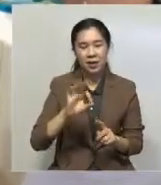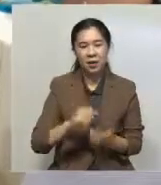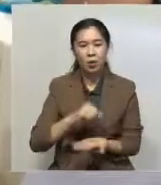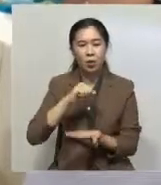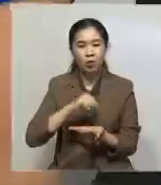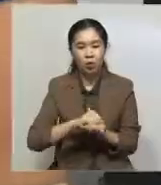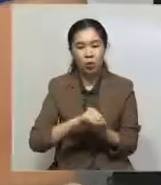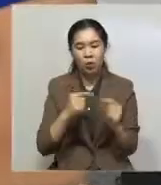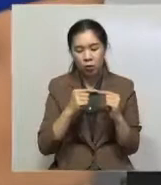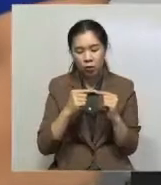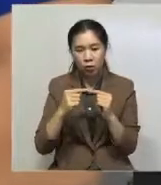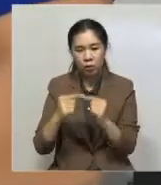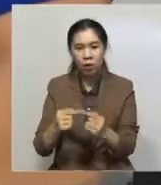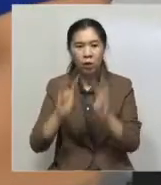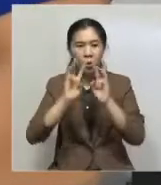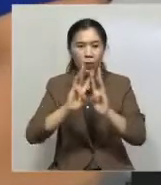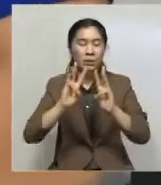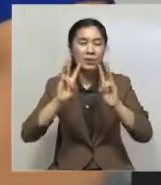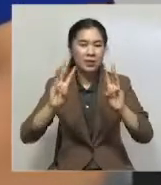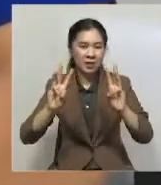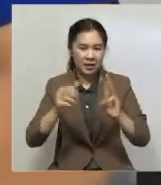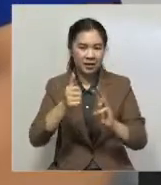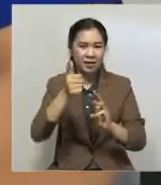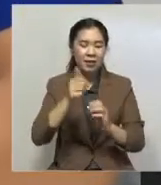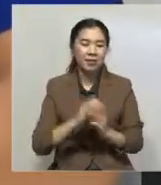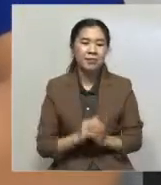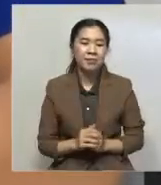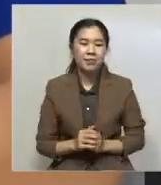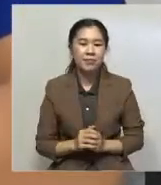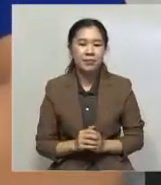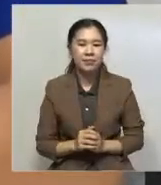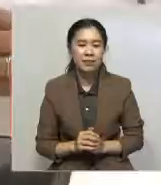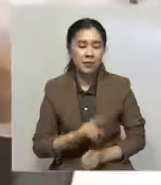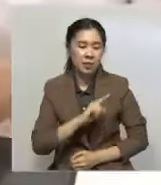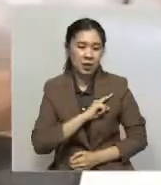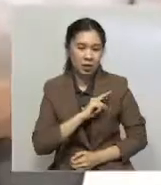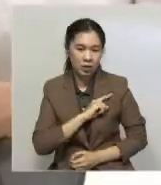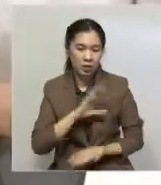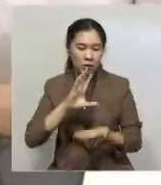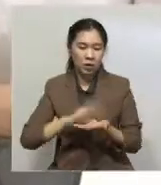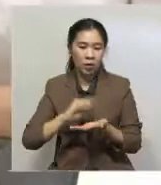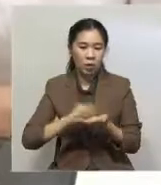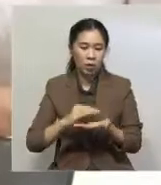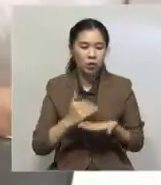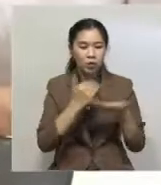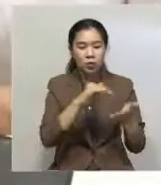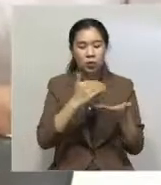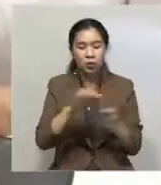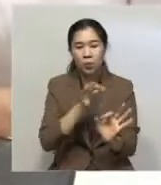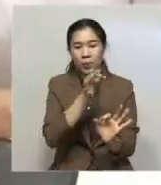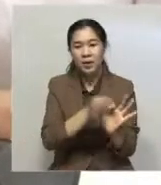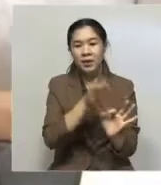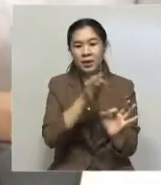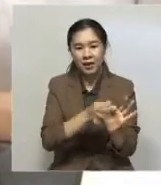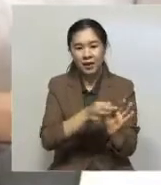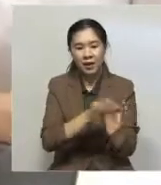ะเปิดจองได้ต่อเนื่องรวมไปถึงจองที่เว็บไซต์ของกรมธนารักษ์ด้วยนะคะซึ่งเจ้าหน้าที่จะส่งข้อมูลต่อไปยังธนาคารอาคารสงเคราะห์